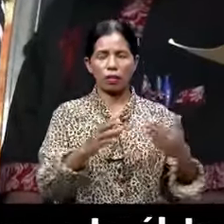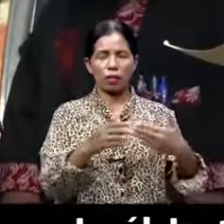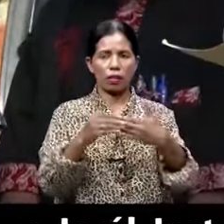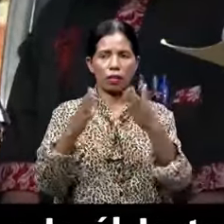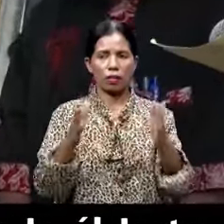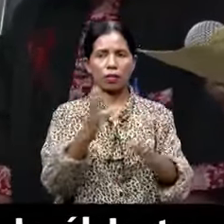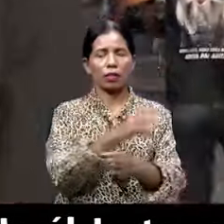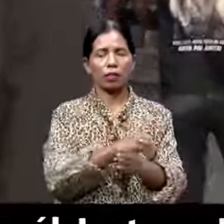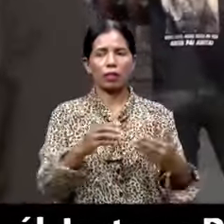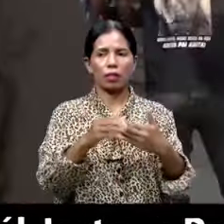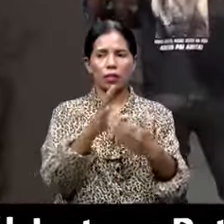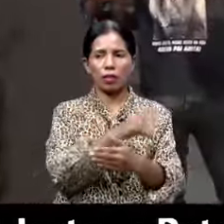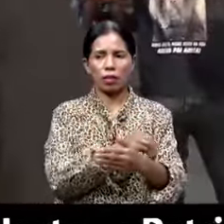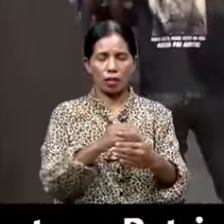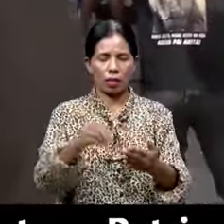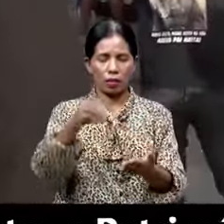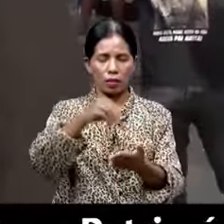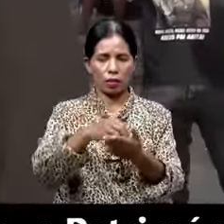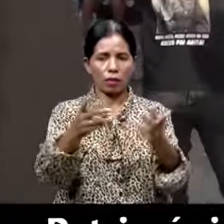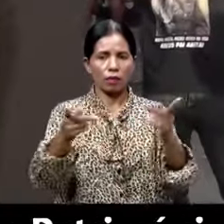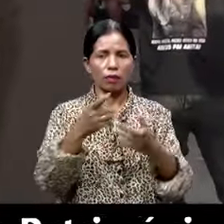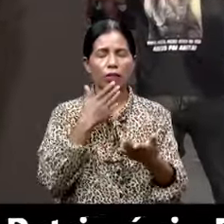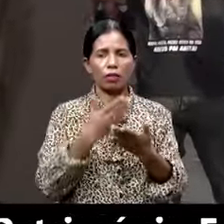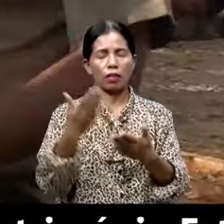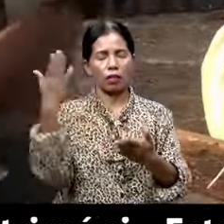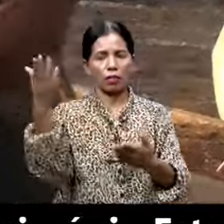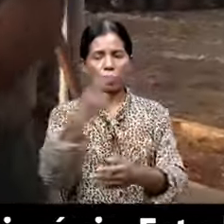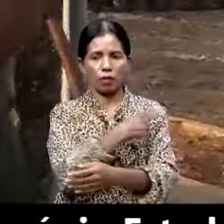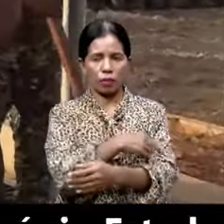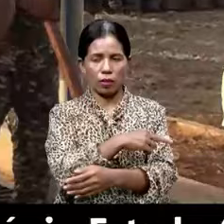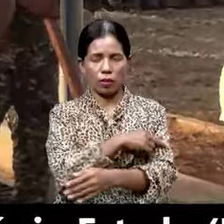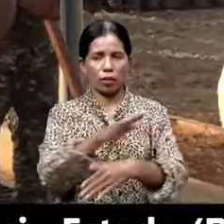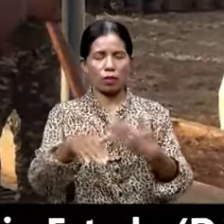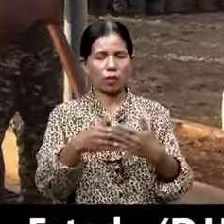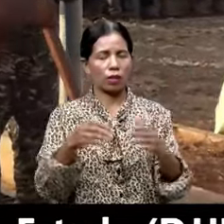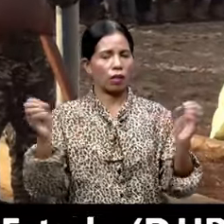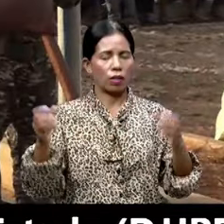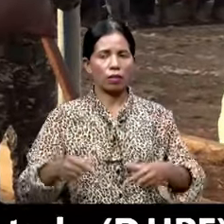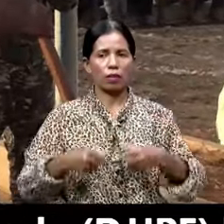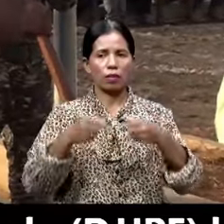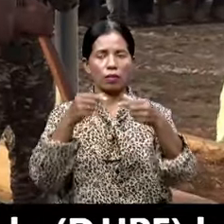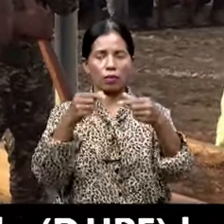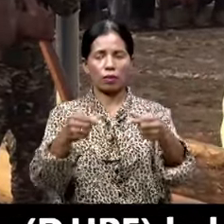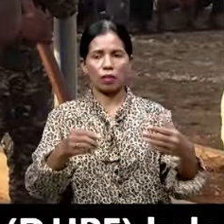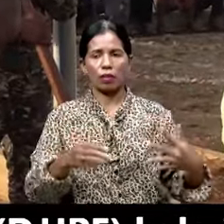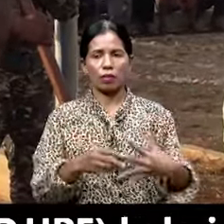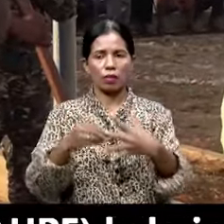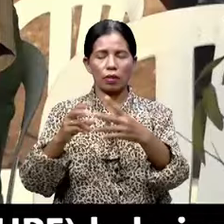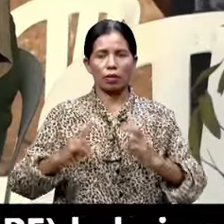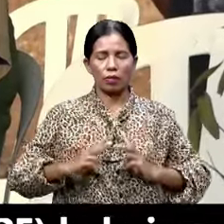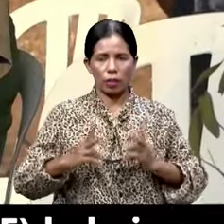na bekai ukun atu kria kondisoens ya hospitai sira. Lao satu foto tratamento especial ma veteran